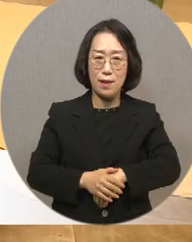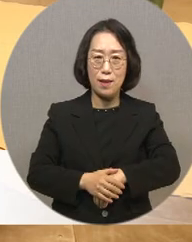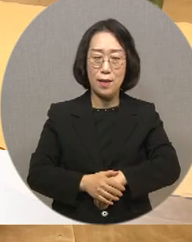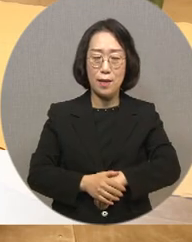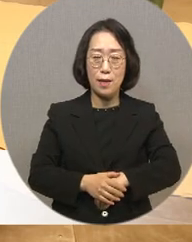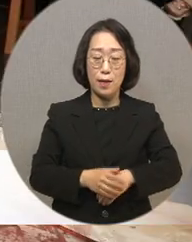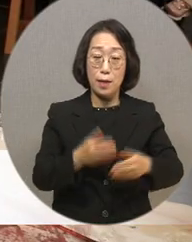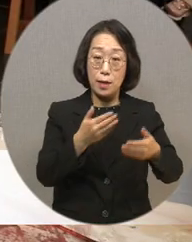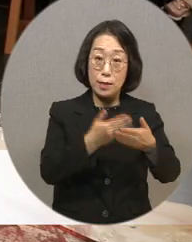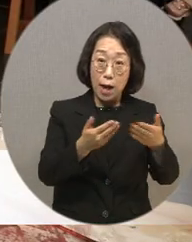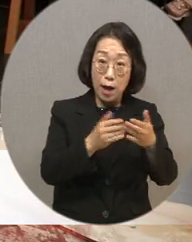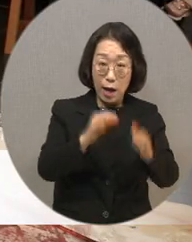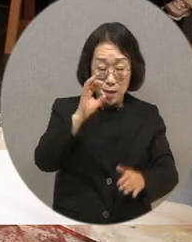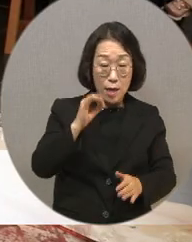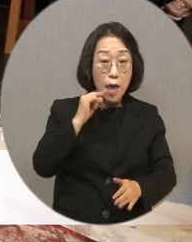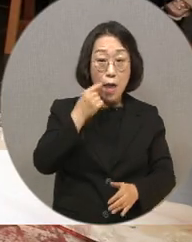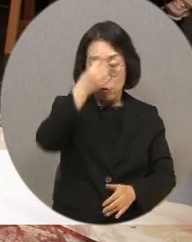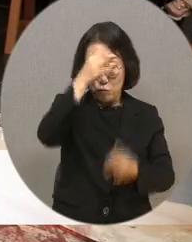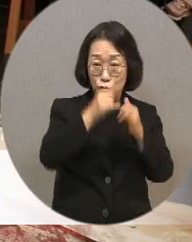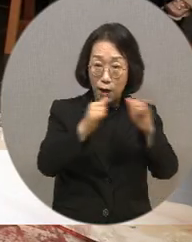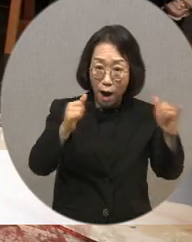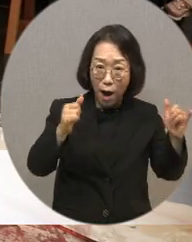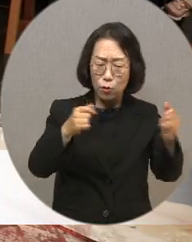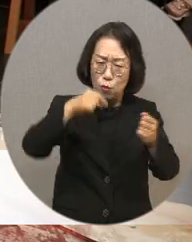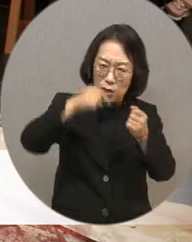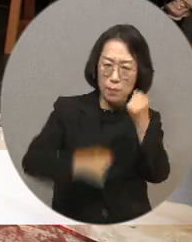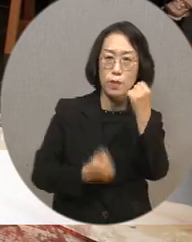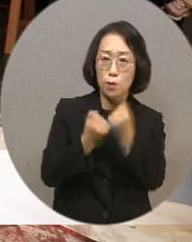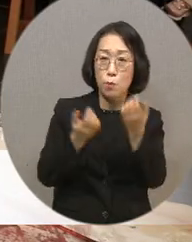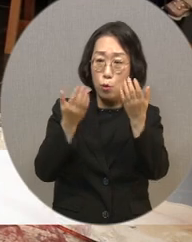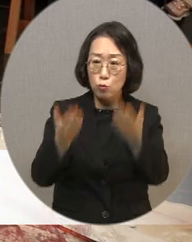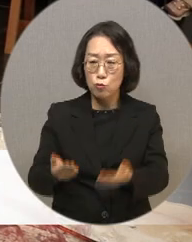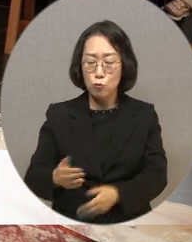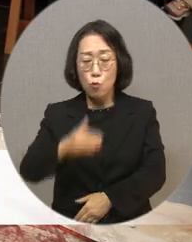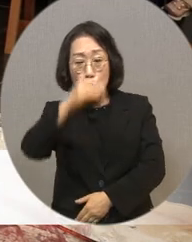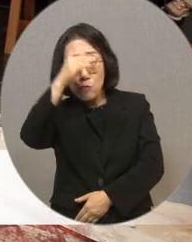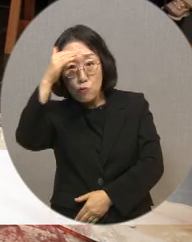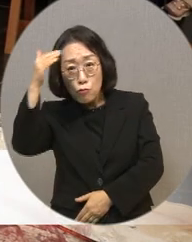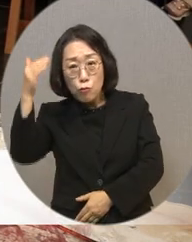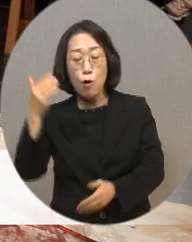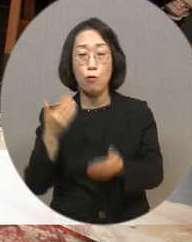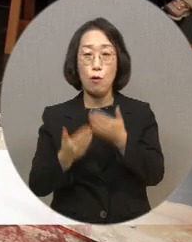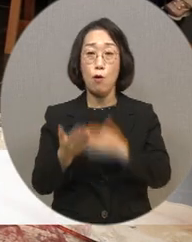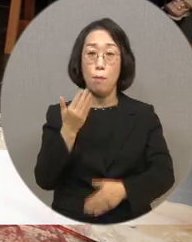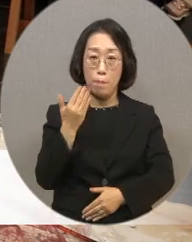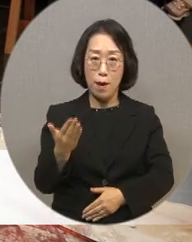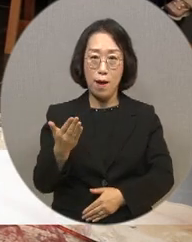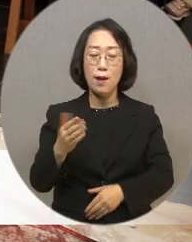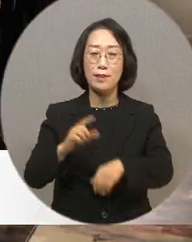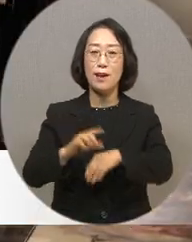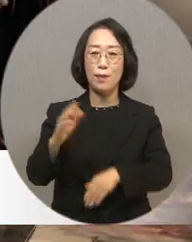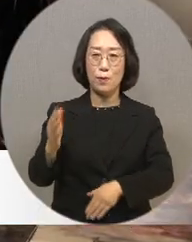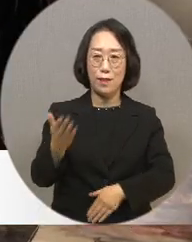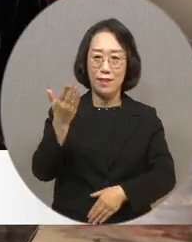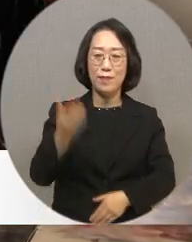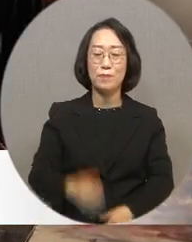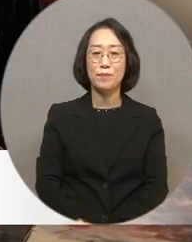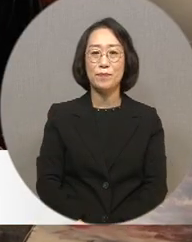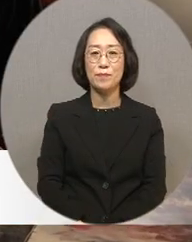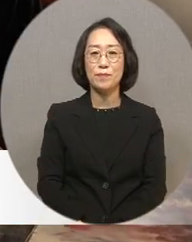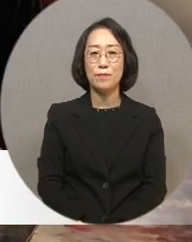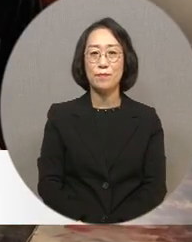되고 지역민에게는 문화 향유 기회를 확대하는 소중한 시간이었습니다.